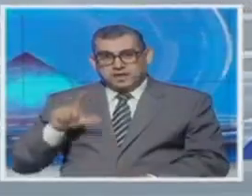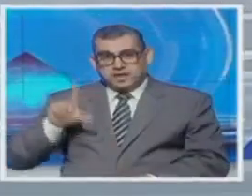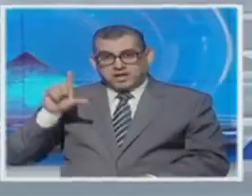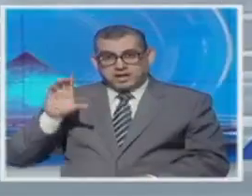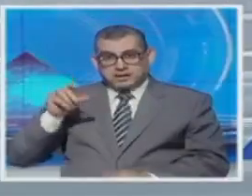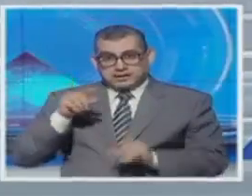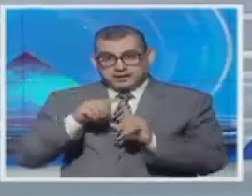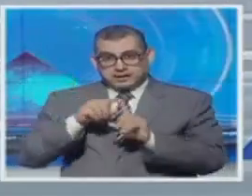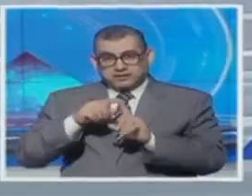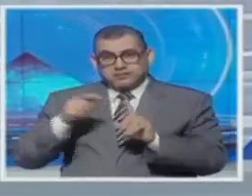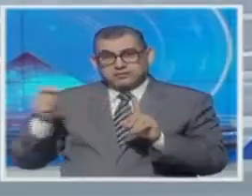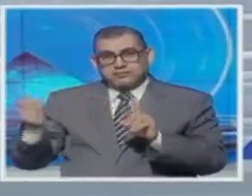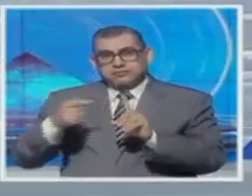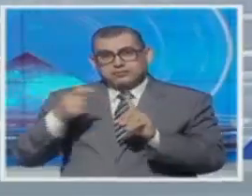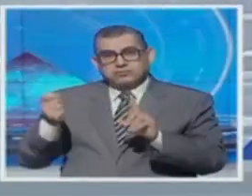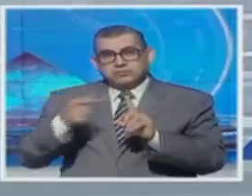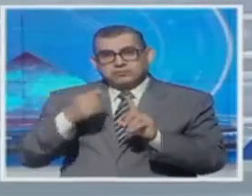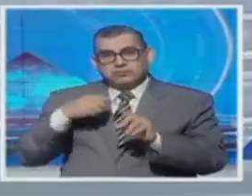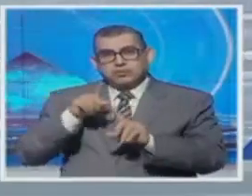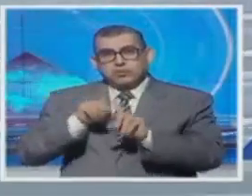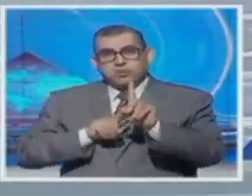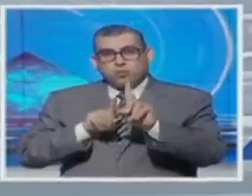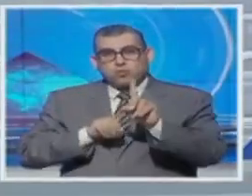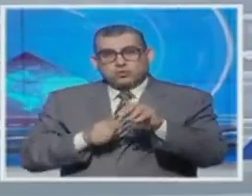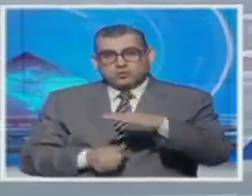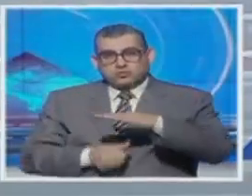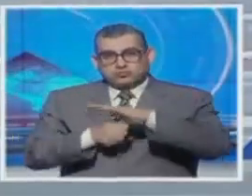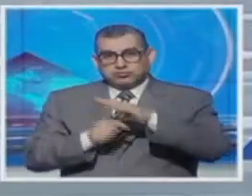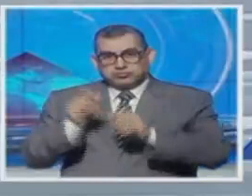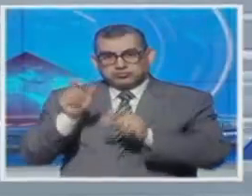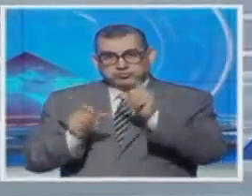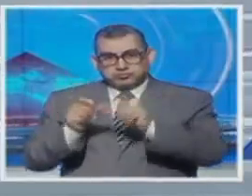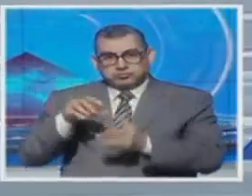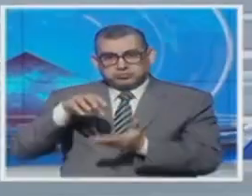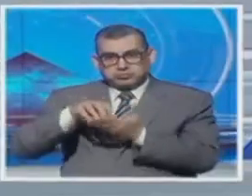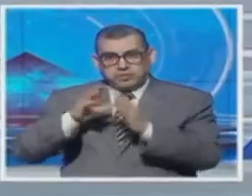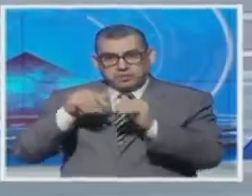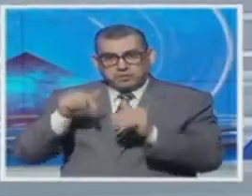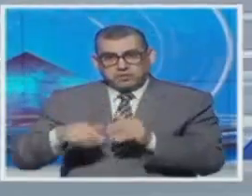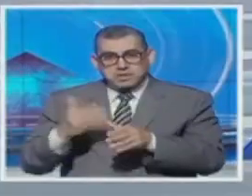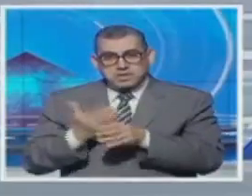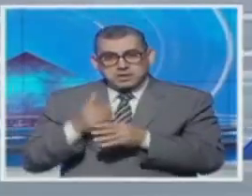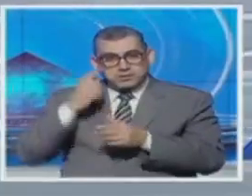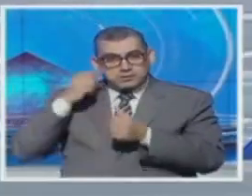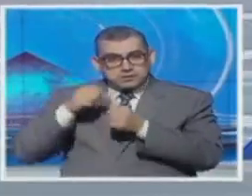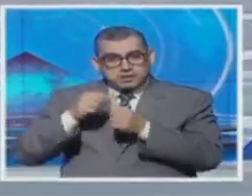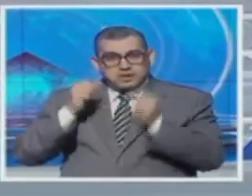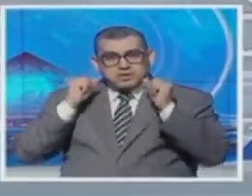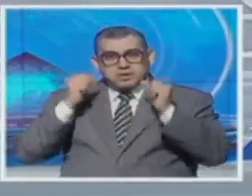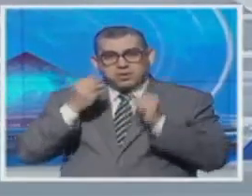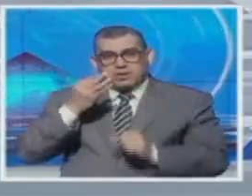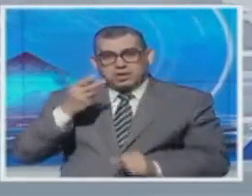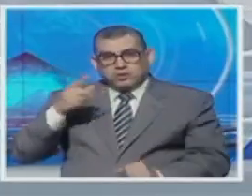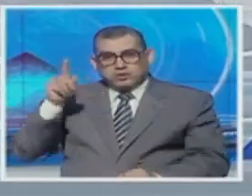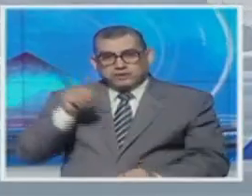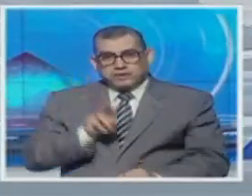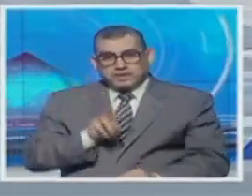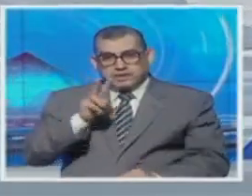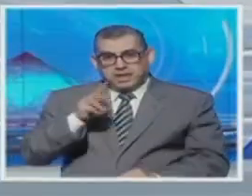الرئيس عبد الفتاح السيسي يتلقى برقيات التهنئة من الوزراء وكبار رجال الدولة بمناسبة ذكرى